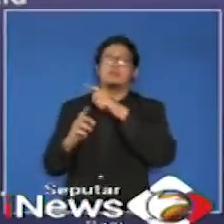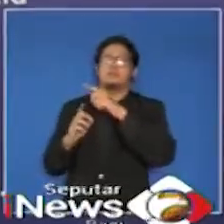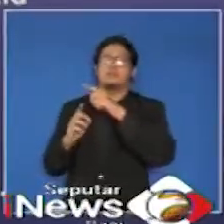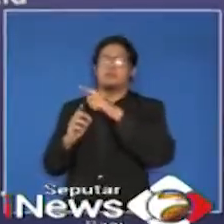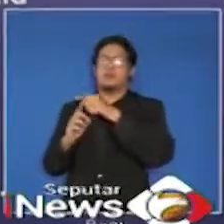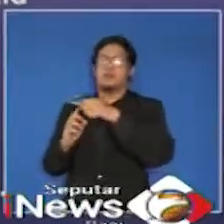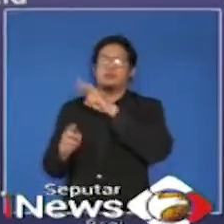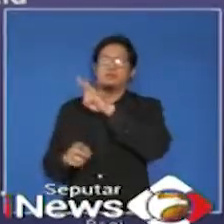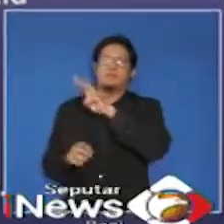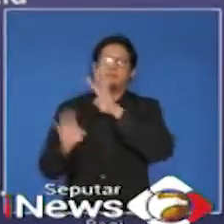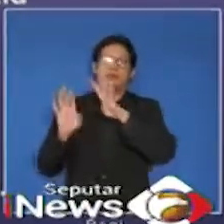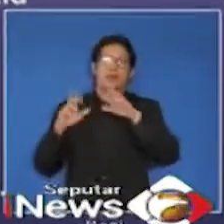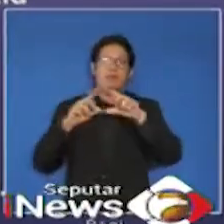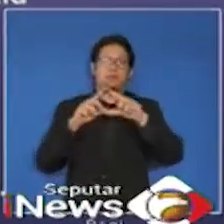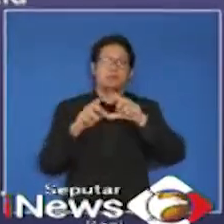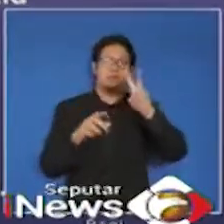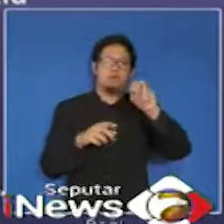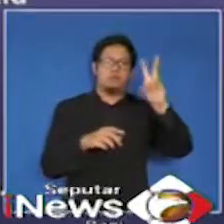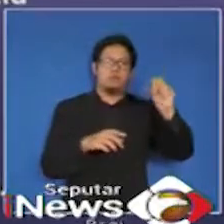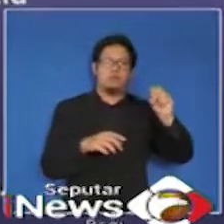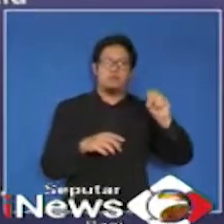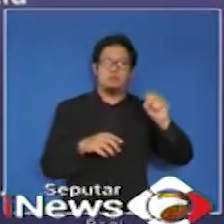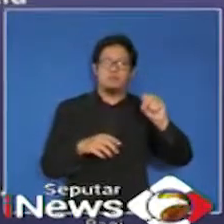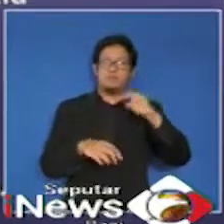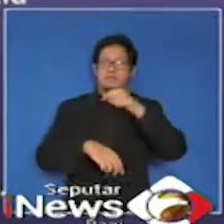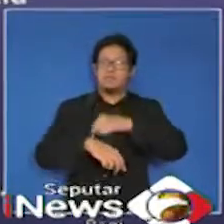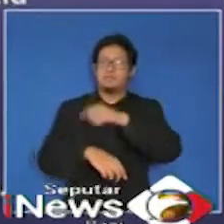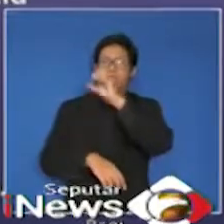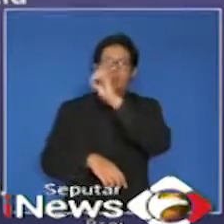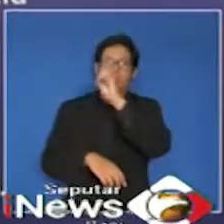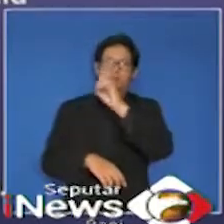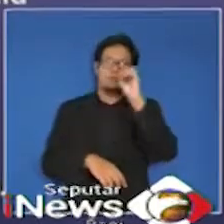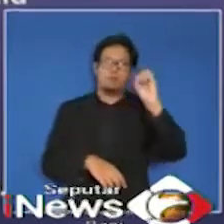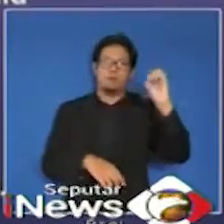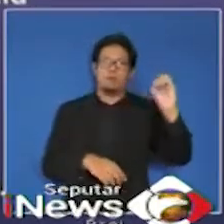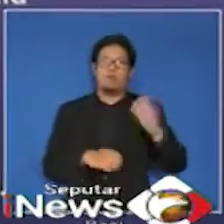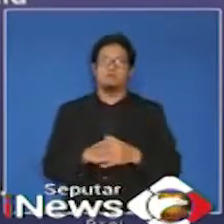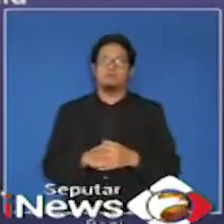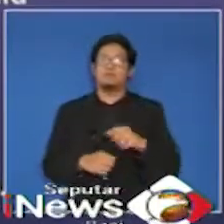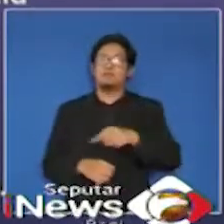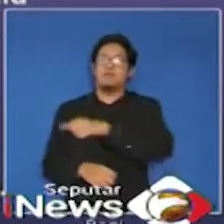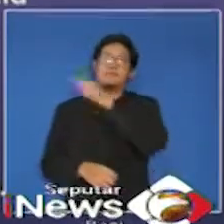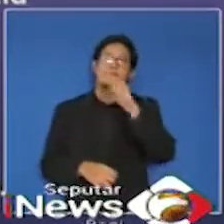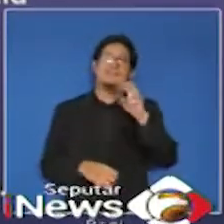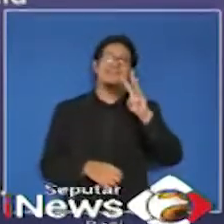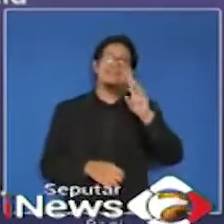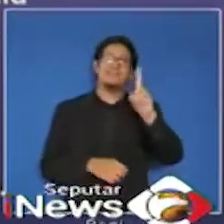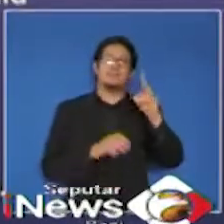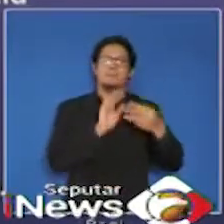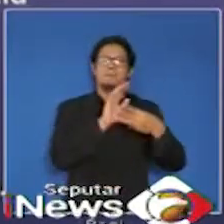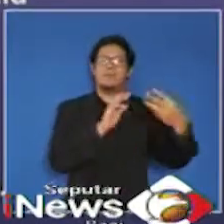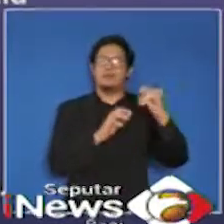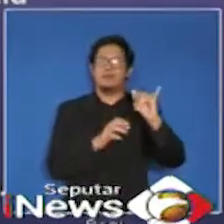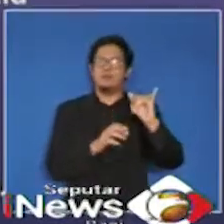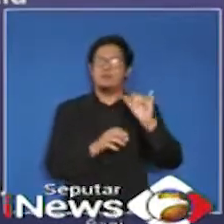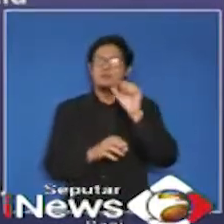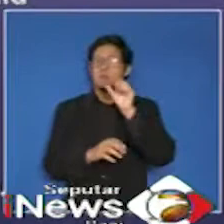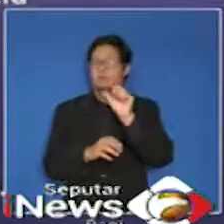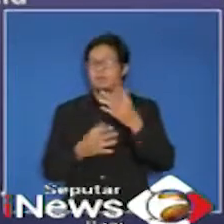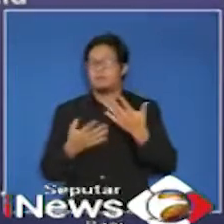0.07 ia bagian barat sampai dengan 31-05-2018 untuk transportasi